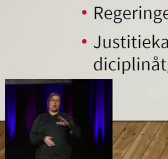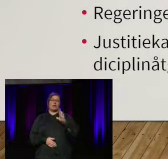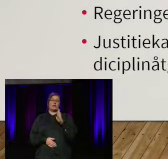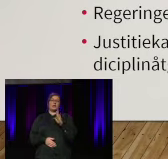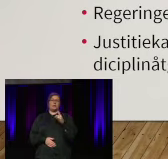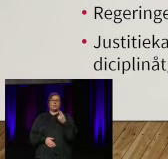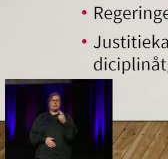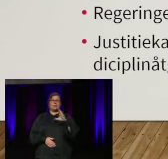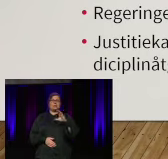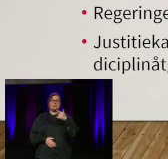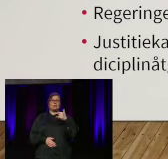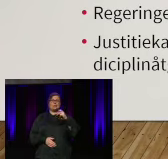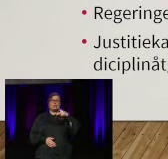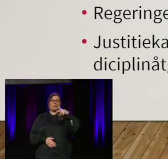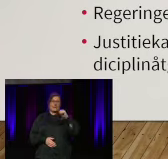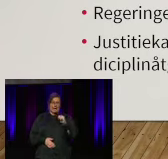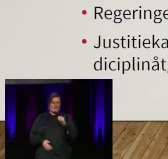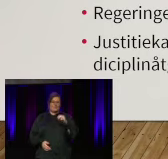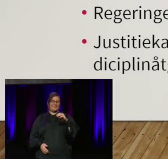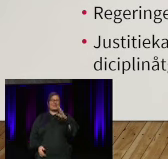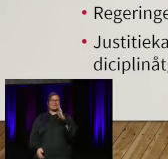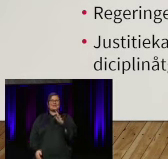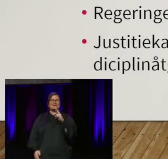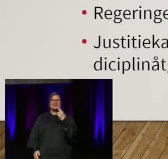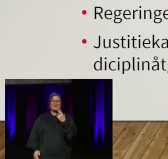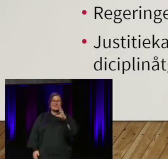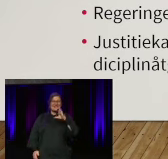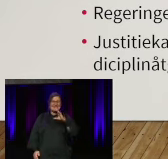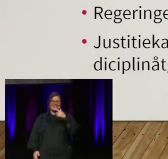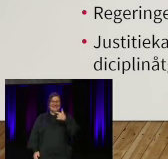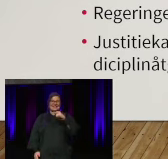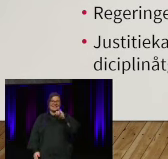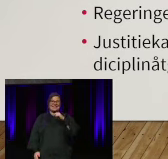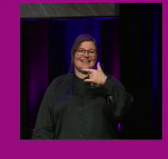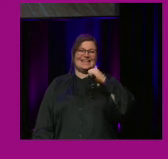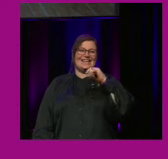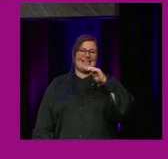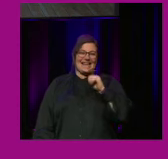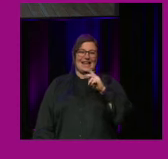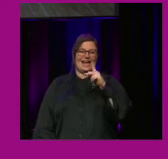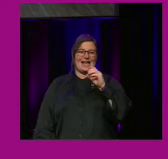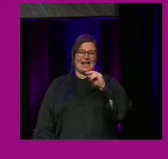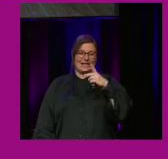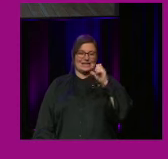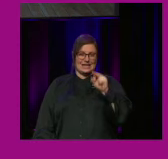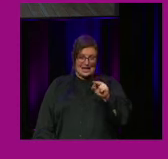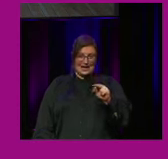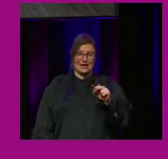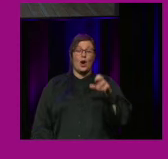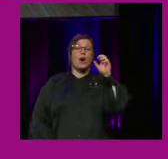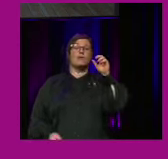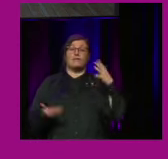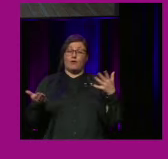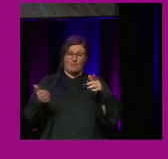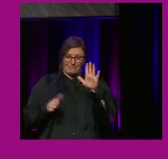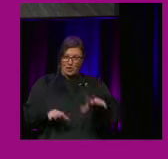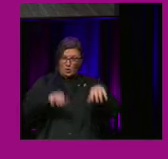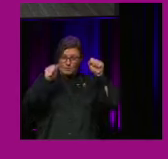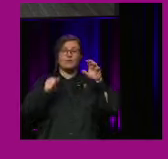Och justitiekanslern har ju till uppdrag att om man stämmer staten, vilket jag gör då och då, då kommer